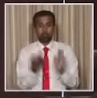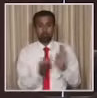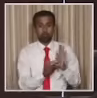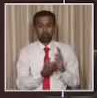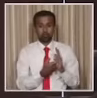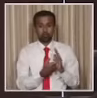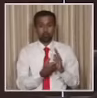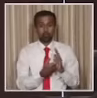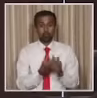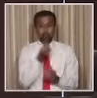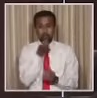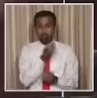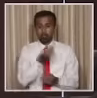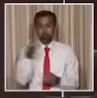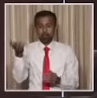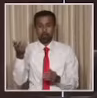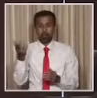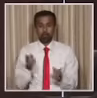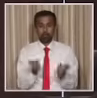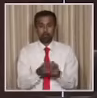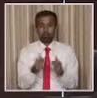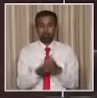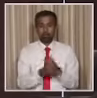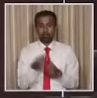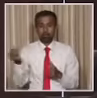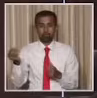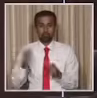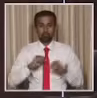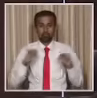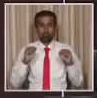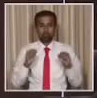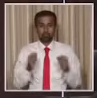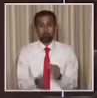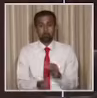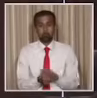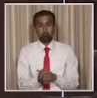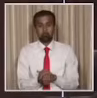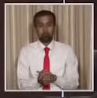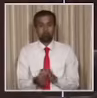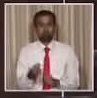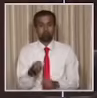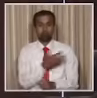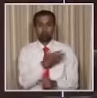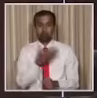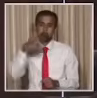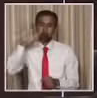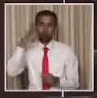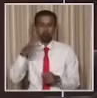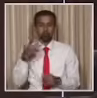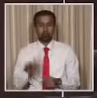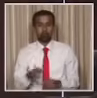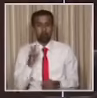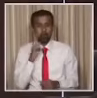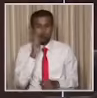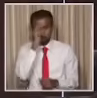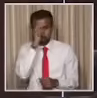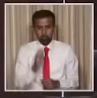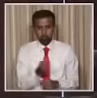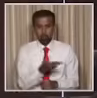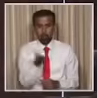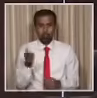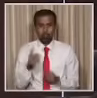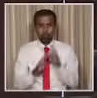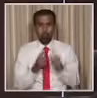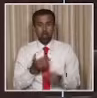අරගලයට බුරියන් ඉඳි කියවන්න දාගත්තා. ටොයිලට් එක යවන්න දාගත්තා. අරගලේ ෆෝම් කරලා ගෝඨාභයට ගහලා එලවන්න වැඩේ ප්ලෑන් කරේ. රනිල් වික්‍රමසිංහ අද ඔබතුමාලා